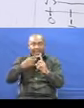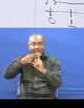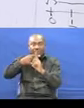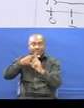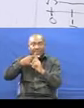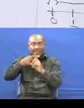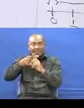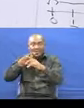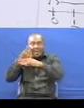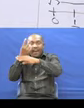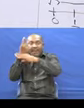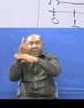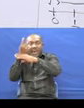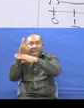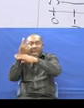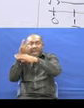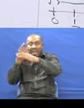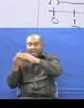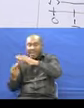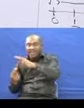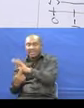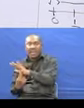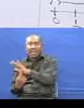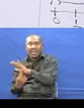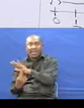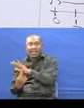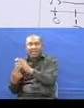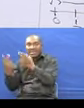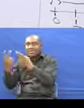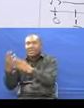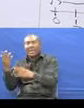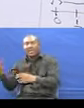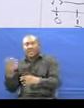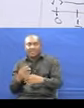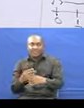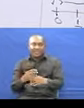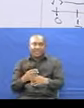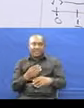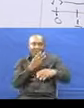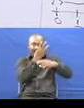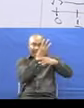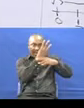ujumlishe moja ya saba sawa sawa na ngapi?